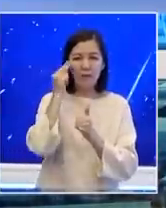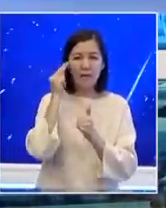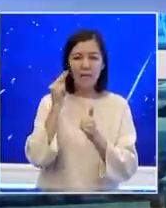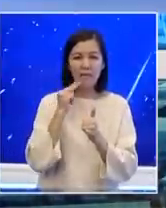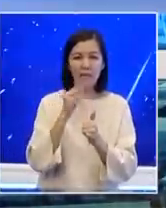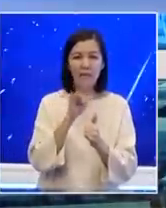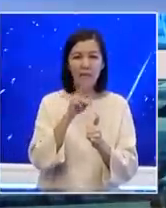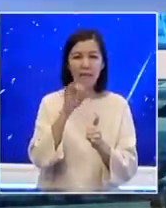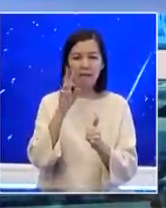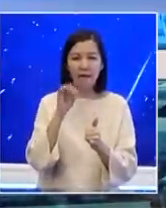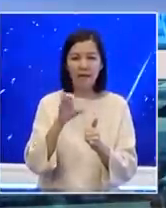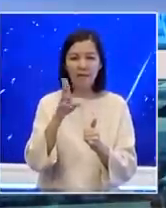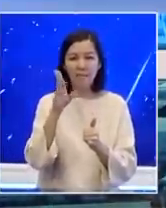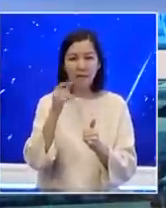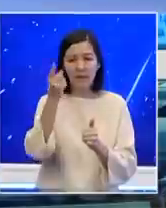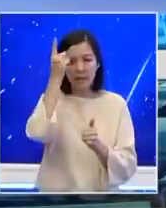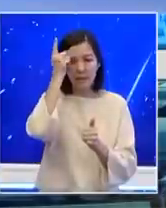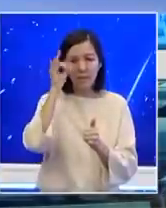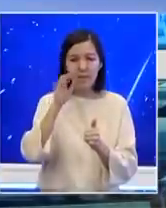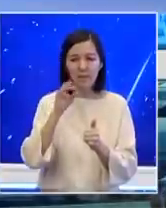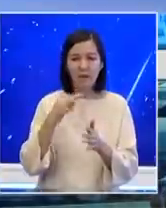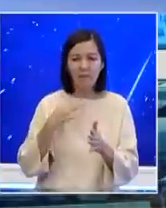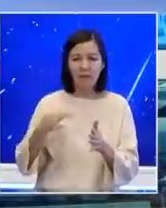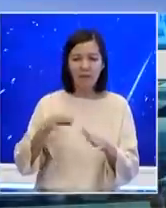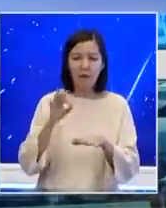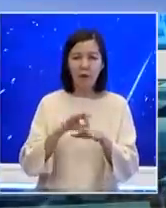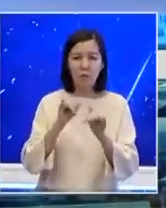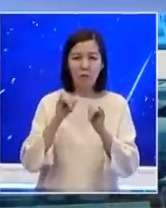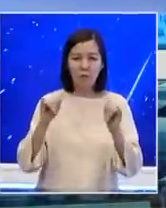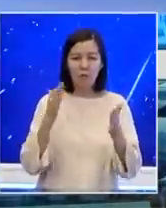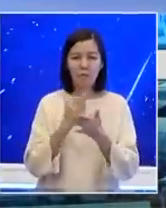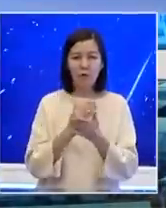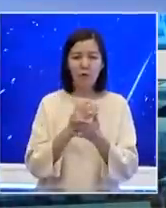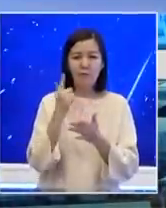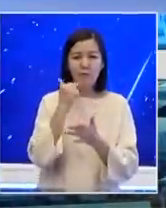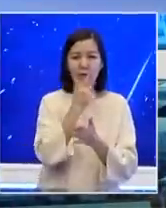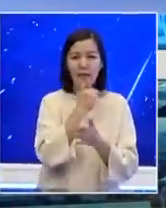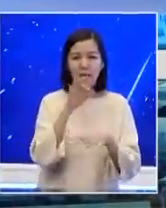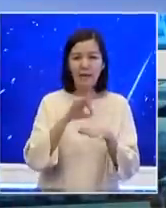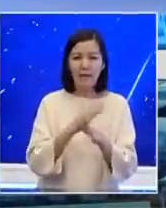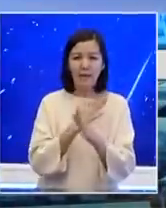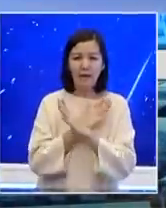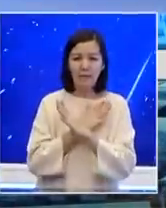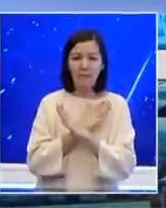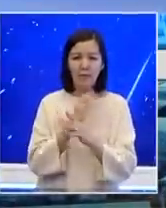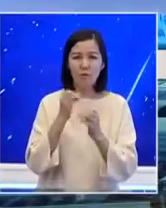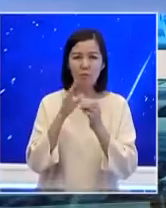Италия, Испания, Германия, Иран мен Францияда да ауру өршіп тұр. Ал Италияда бұл індеттен қайтыс болғандар